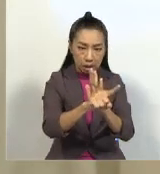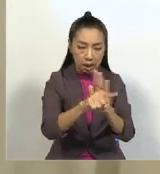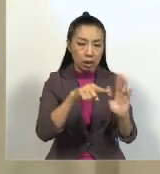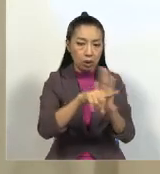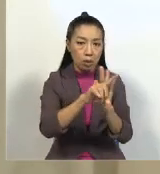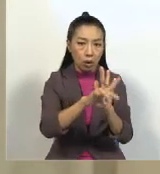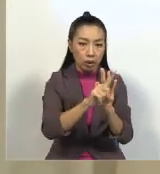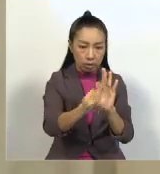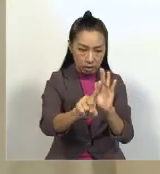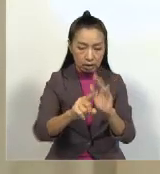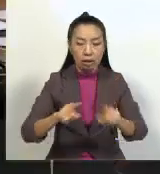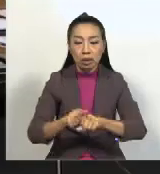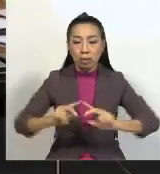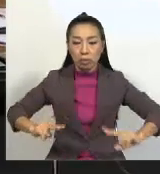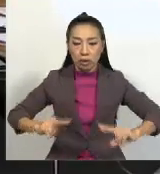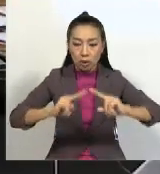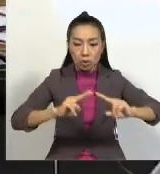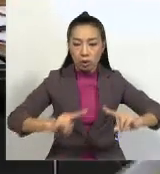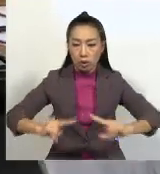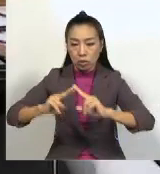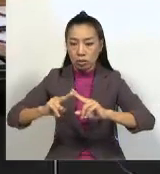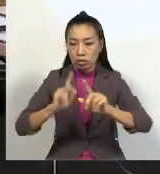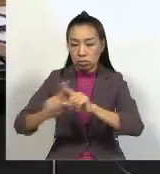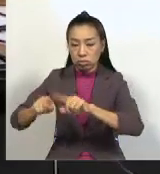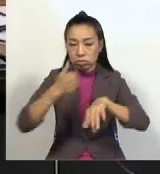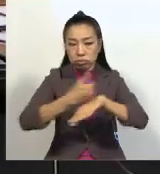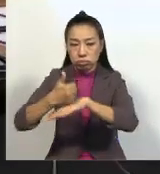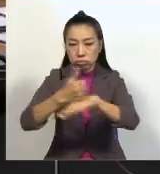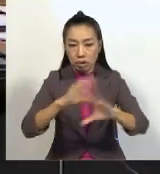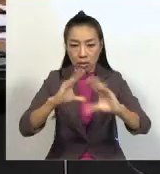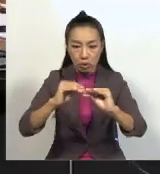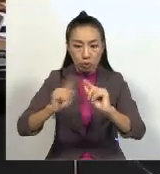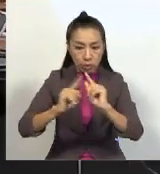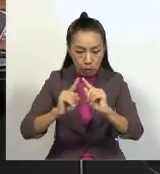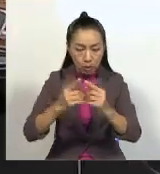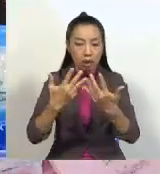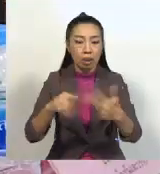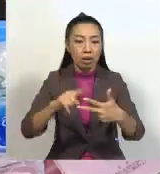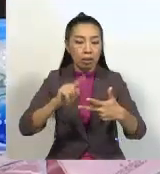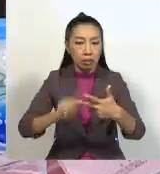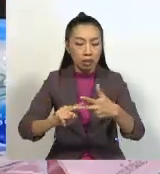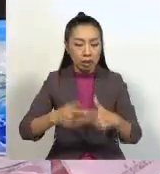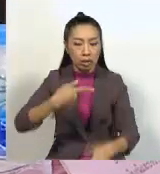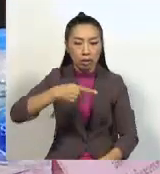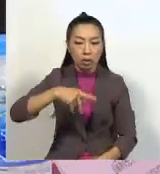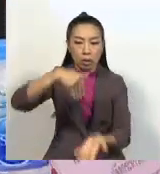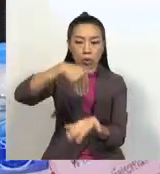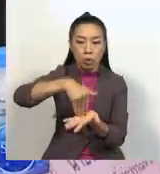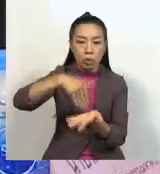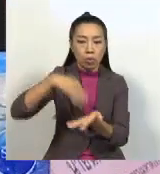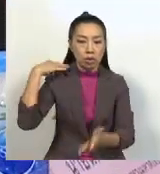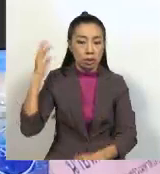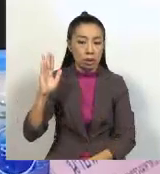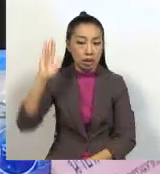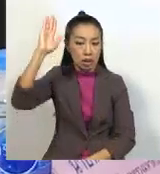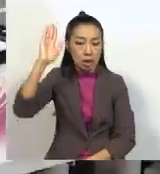โดยมีรัฐมนตรีว่าการกระทรวงที่เกี่ยวข้องและพลเรือเอกประวิตรรุจิเทศผู้อำนวยการศูนย์อำนวยการใหญ่จิตอาสา